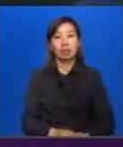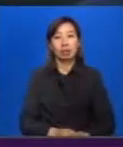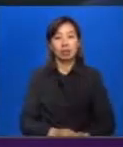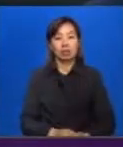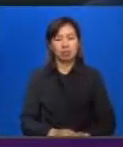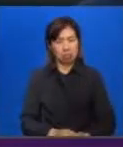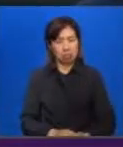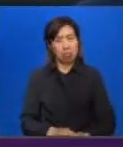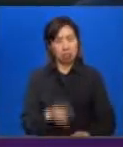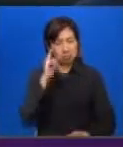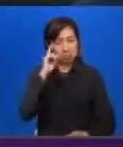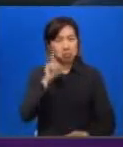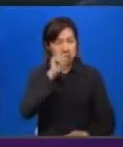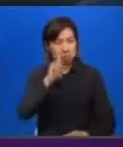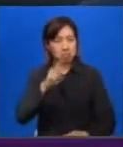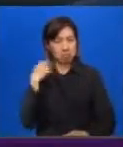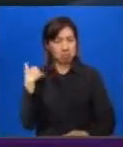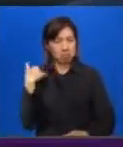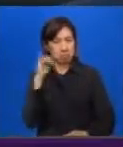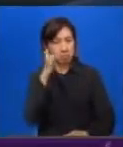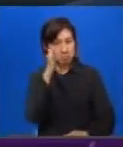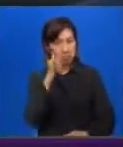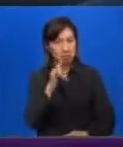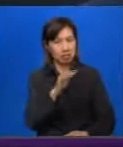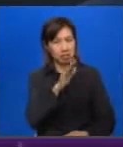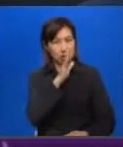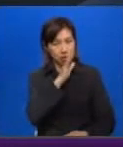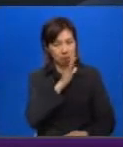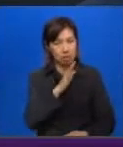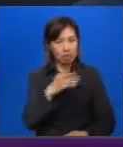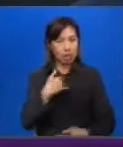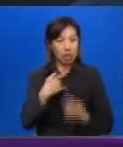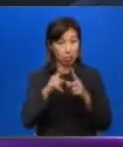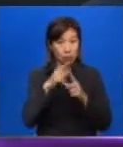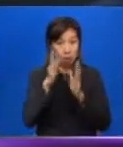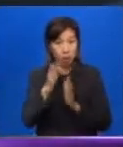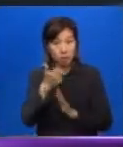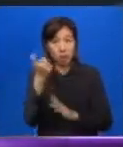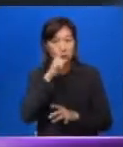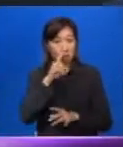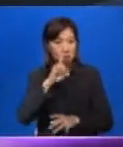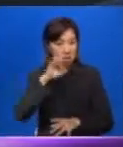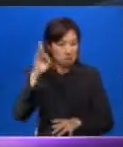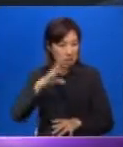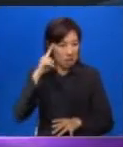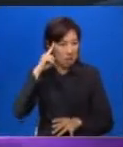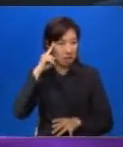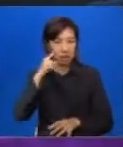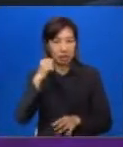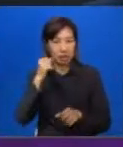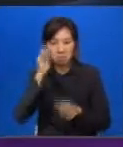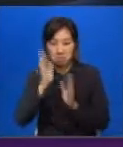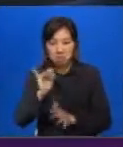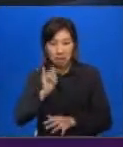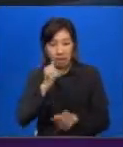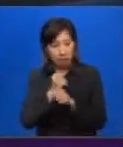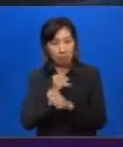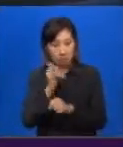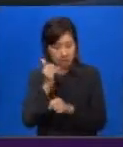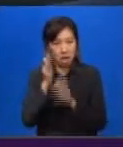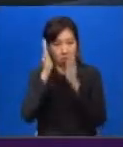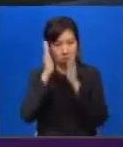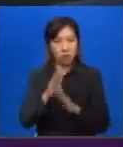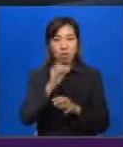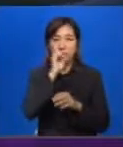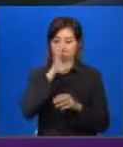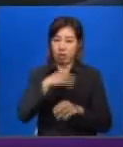ำก็น่าที่จะมีผู้มาบอกว่ามีผู้ทำหรือไม่นี่ถ้าเป็นเรื่องของประเทศนะครับเรื่องของการก่อการร้ายนะครับนี่ก็เป็นเรื่อง